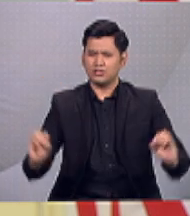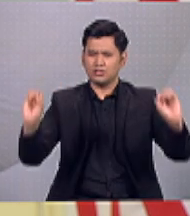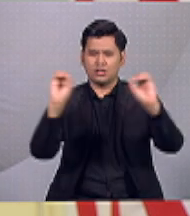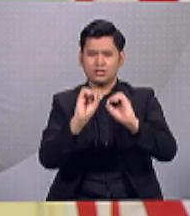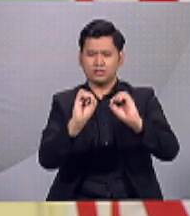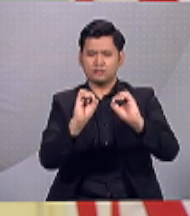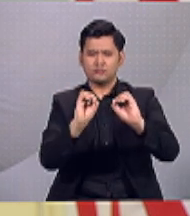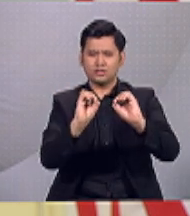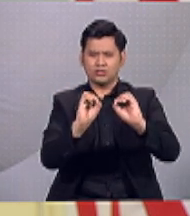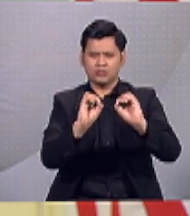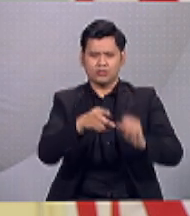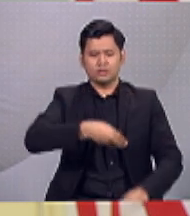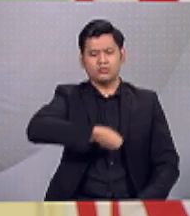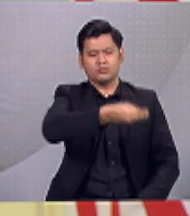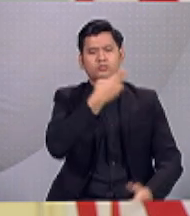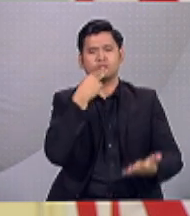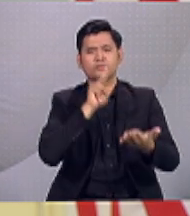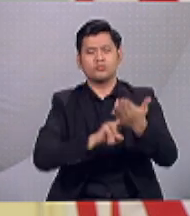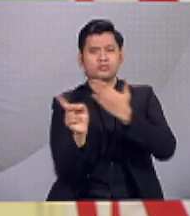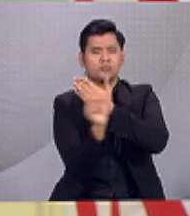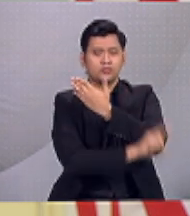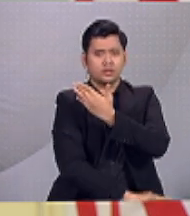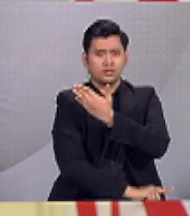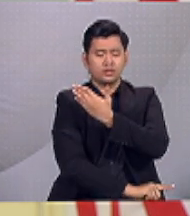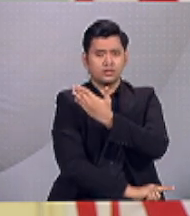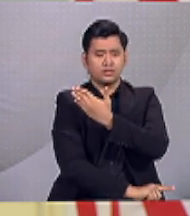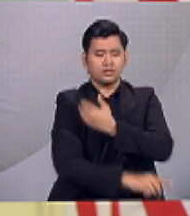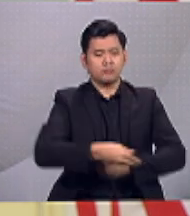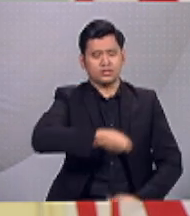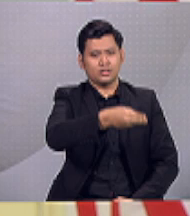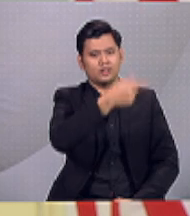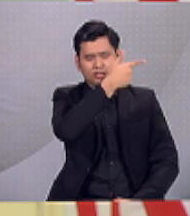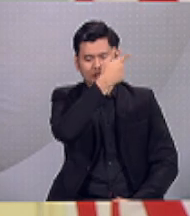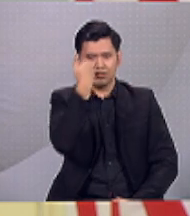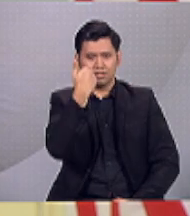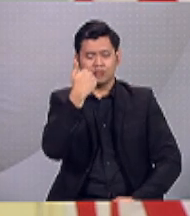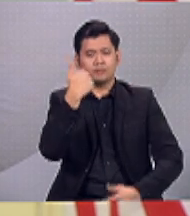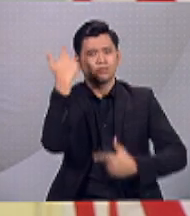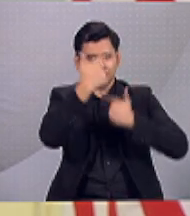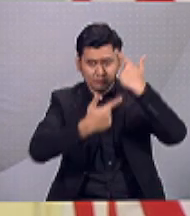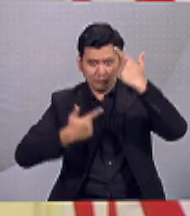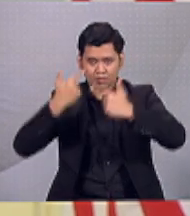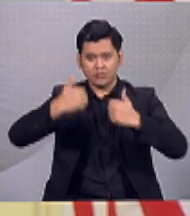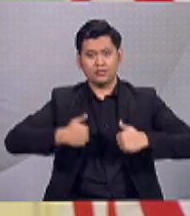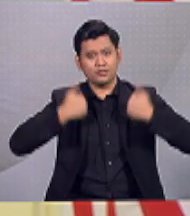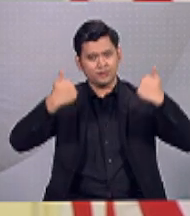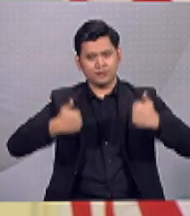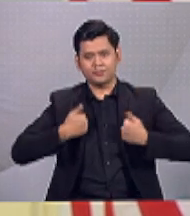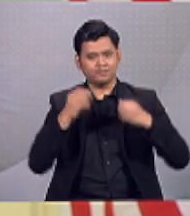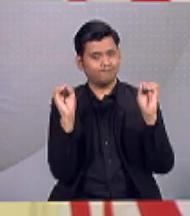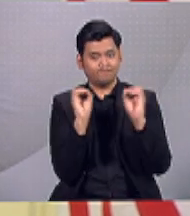sebarang kompaun dikeluarkan atas kesalahan ziarah Aidilfitri.